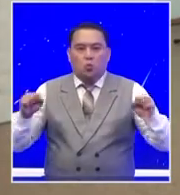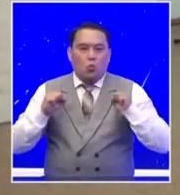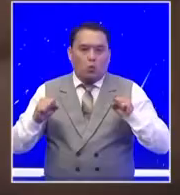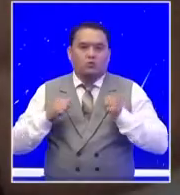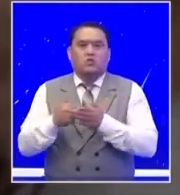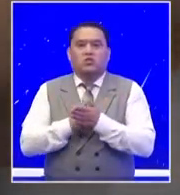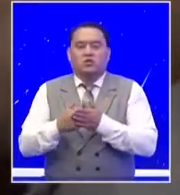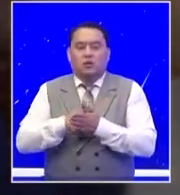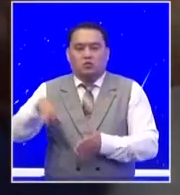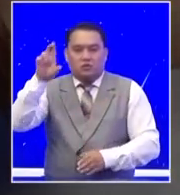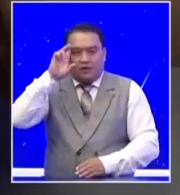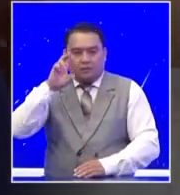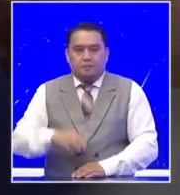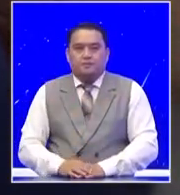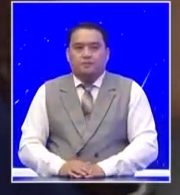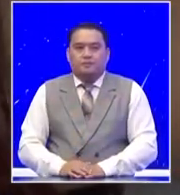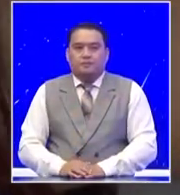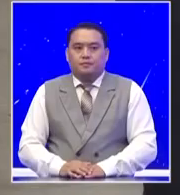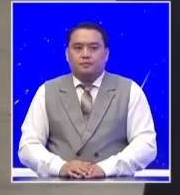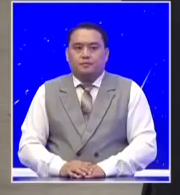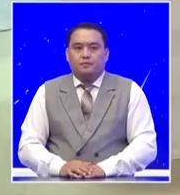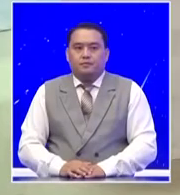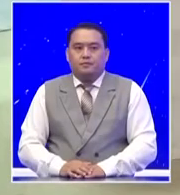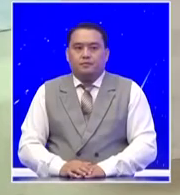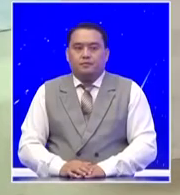и спортивным достижениям страны.